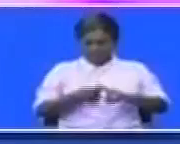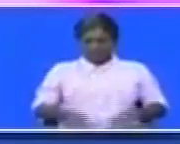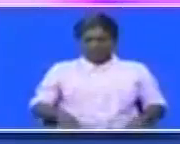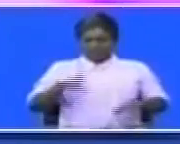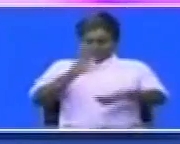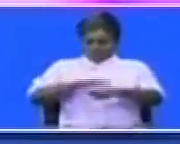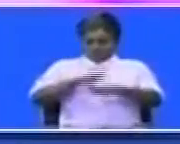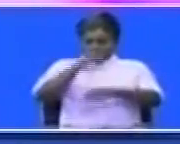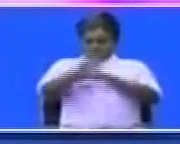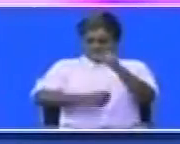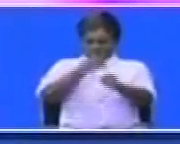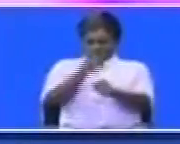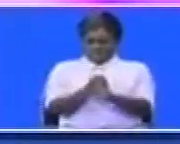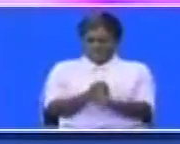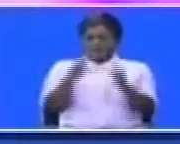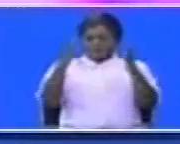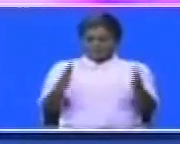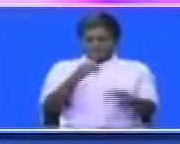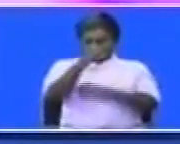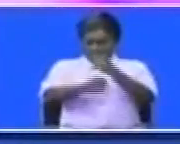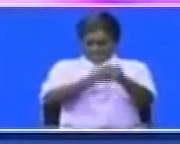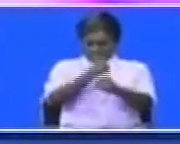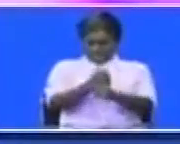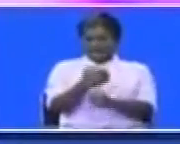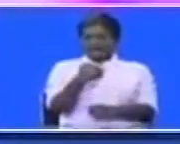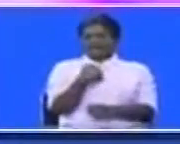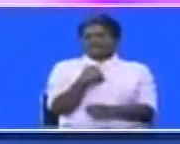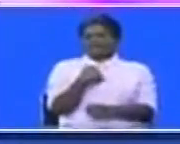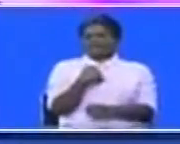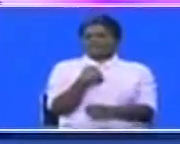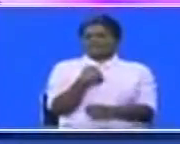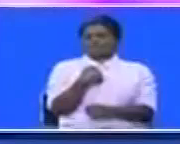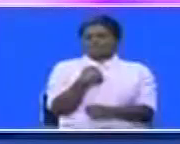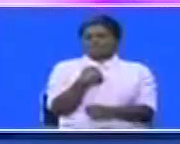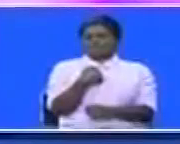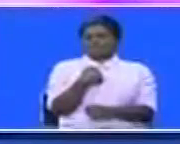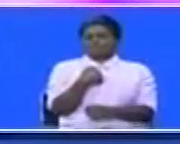a great year, one of the biggest I had.